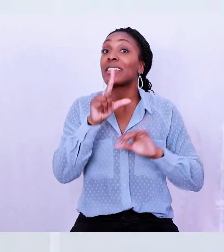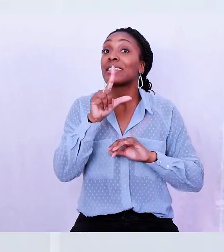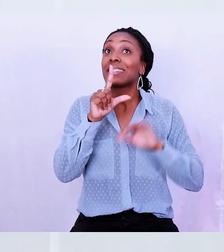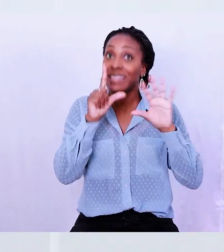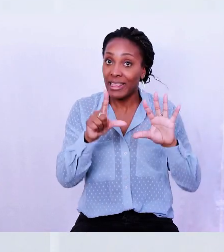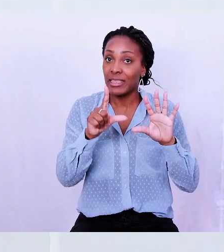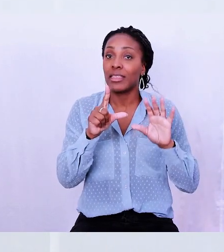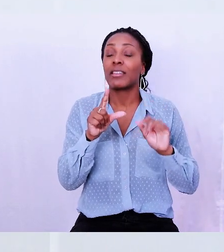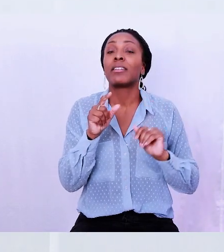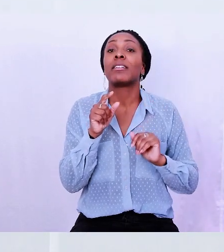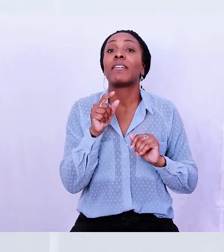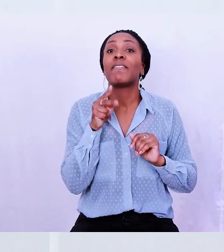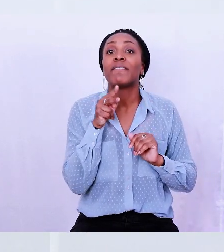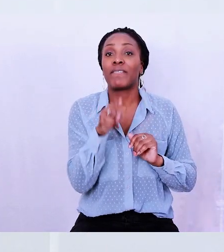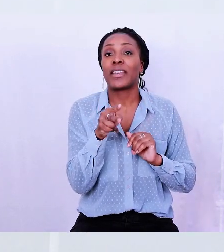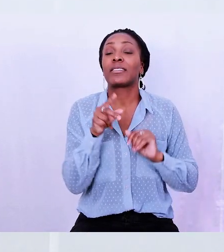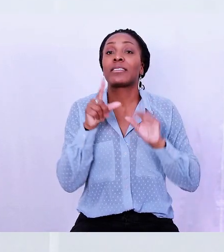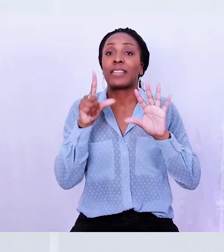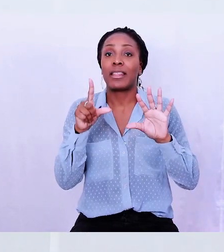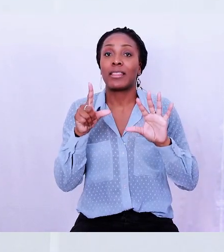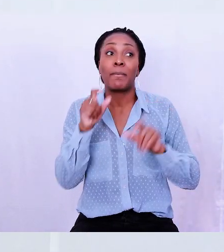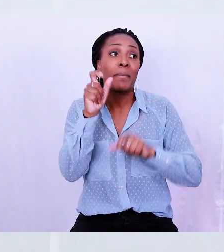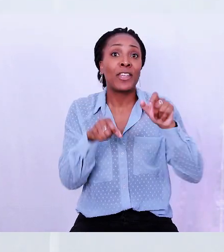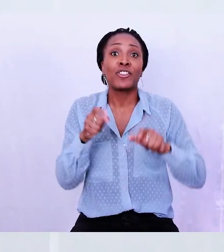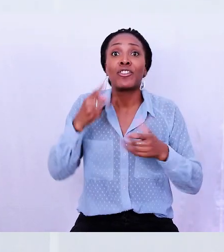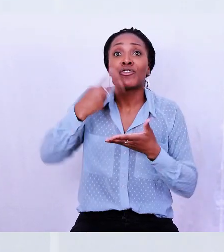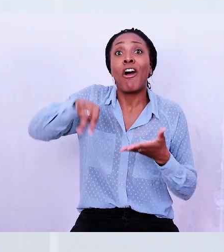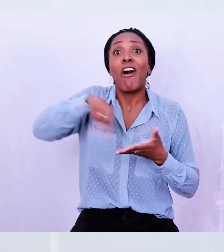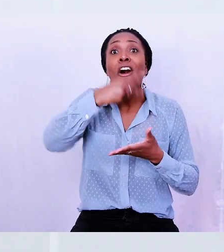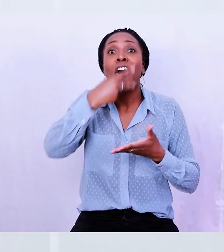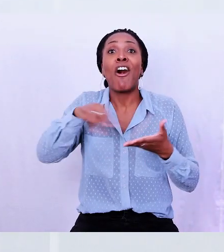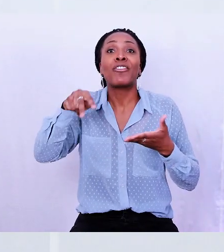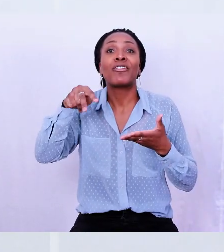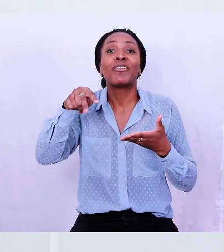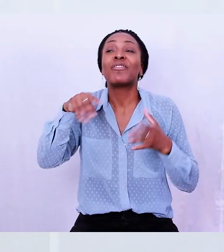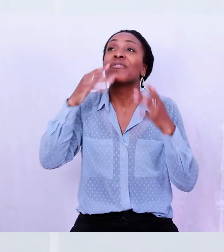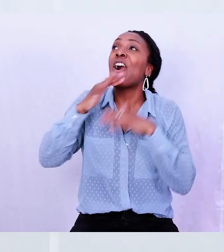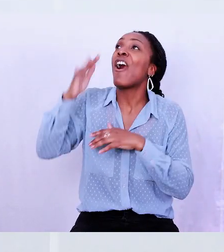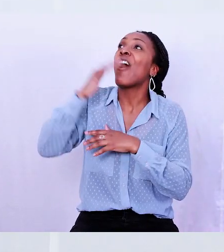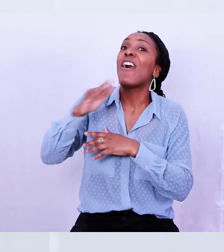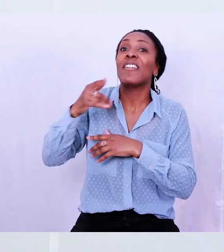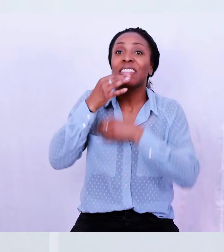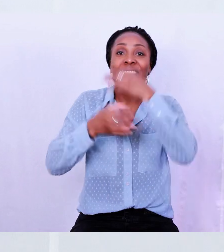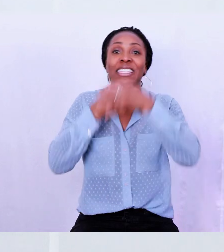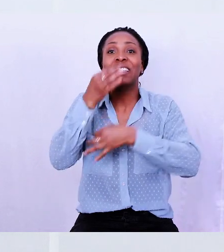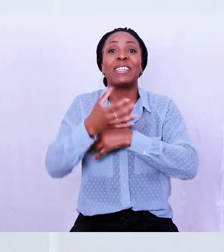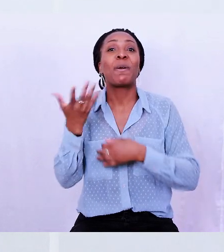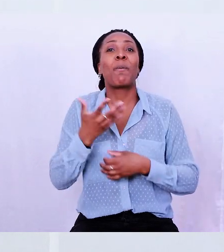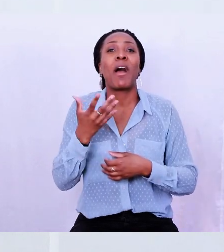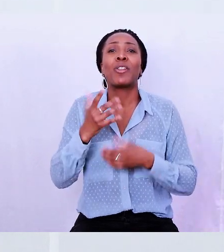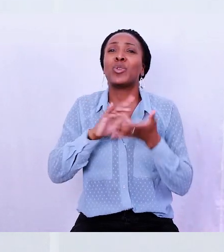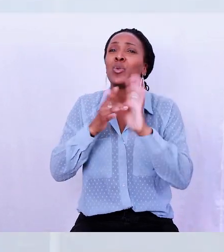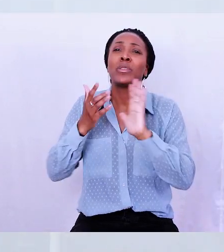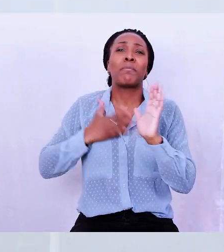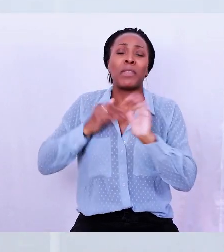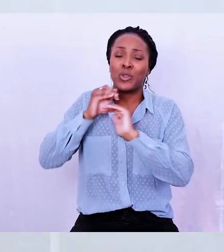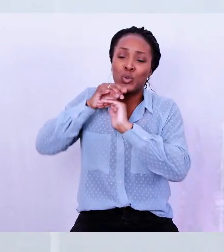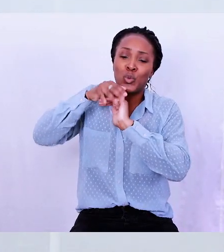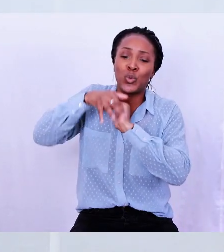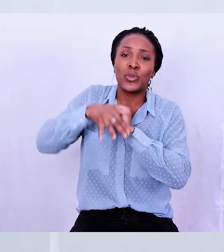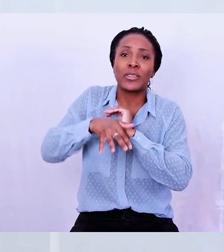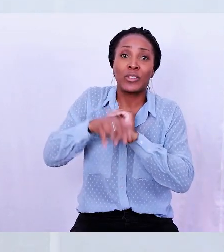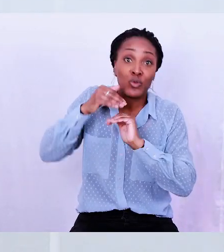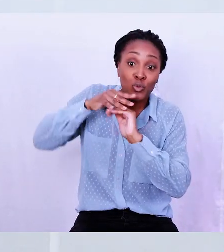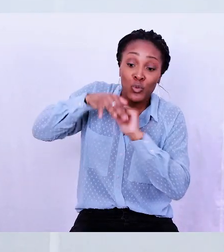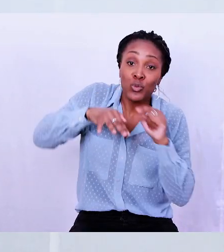7. Ceux qui chantent et ceux qui dansent s'écrient, toutes mes sources sont en toi. Amen. Toutes